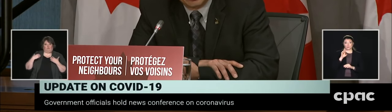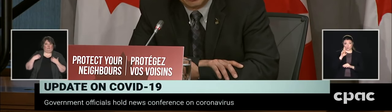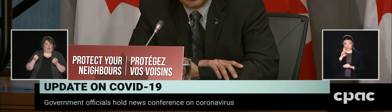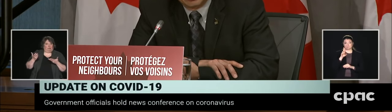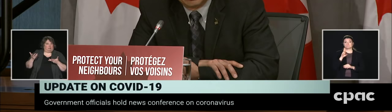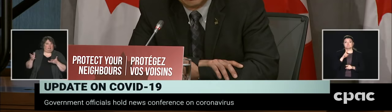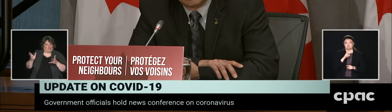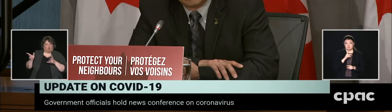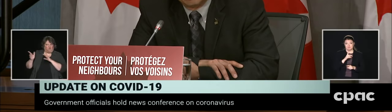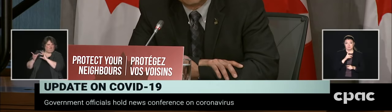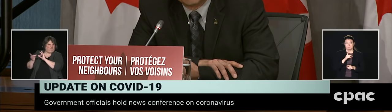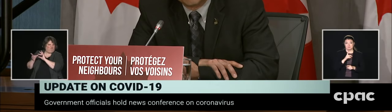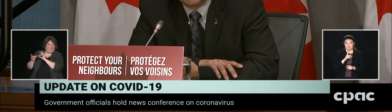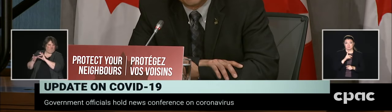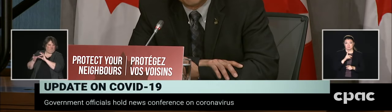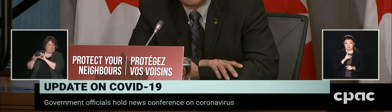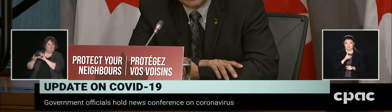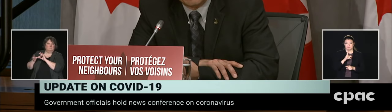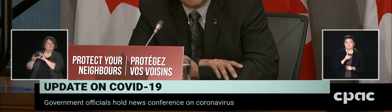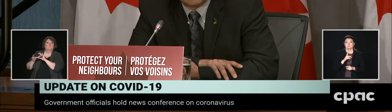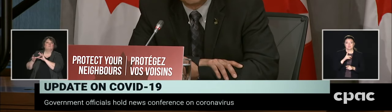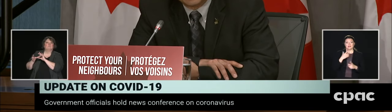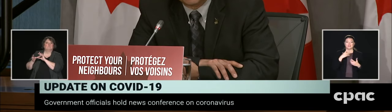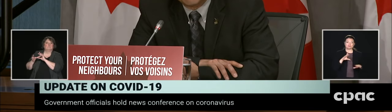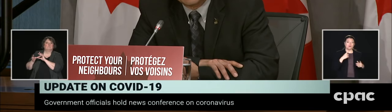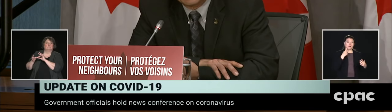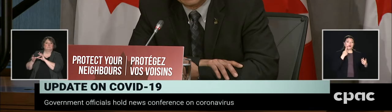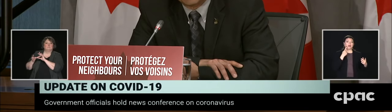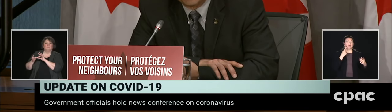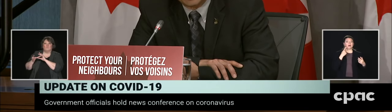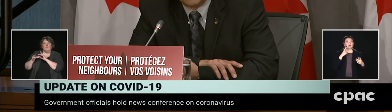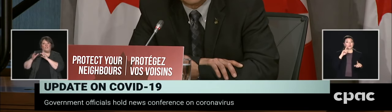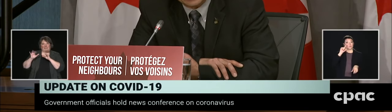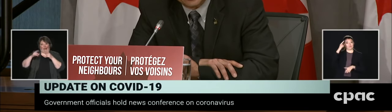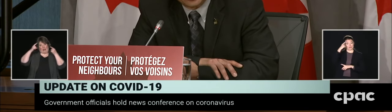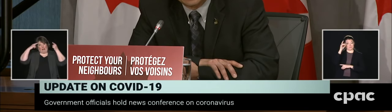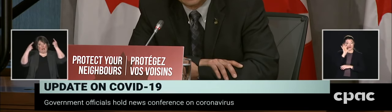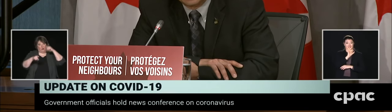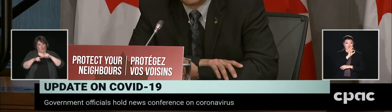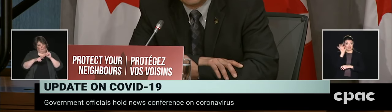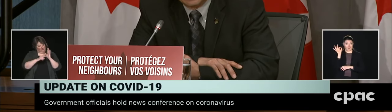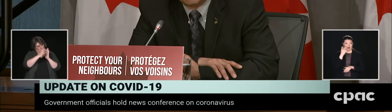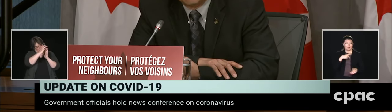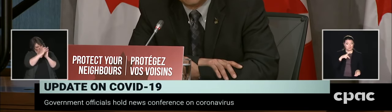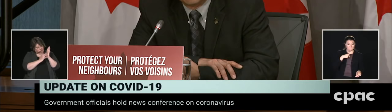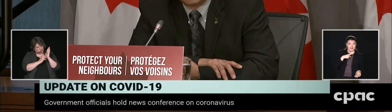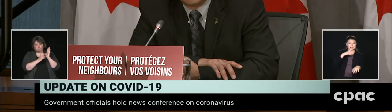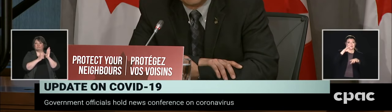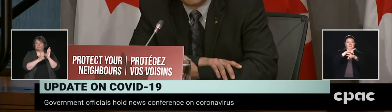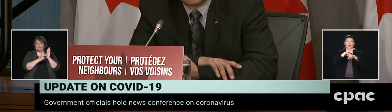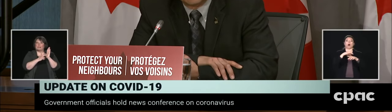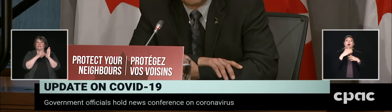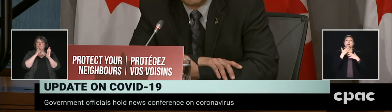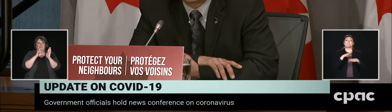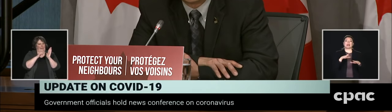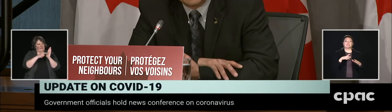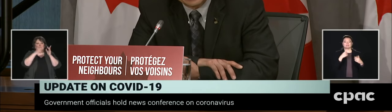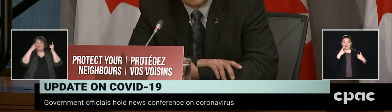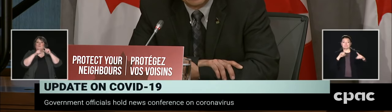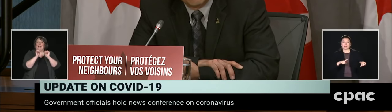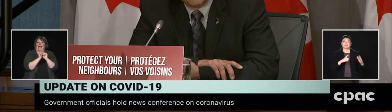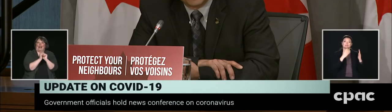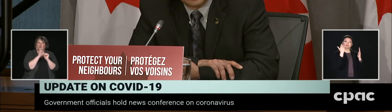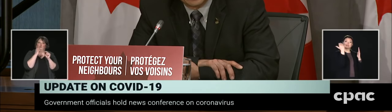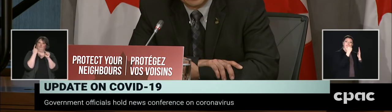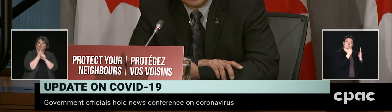d'allocation entre le gouvernement fédéral avec toutes les provinces et territoires pour assurer qu'il y a un